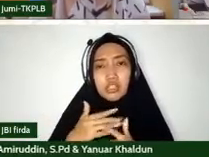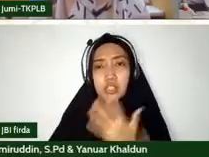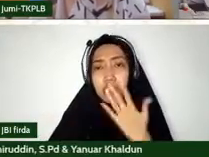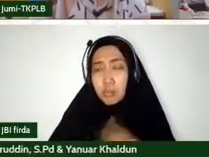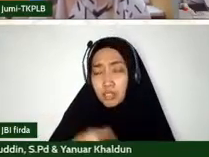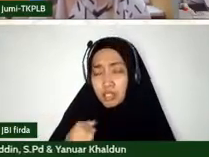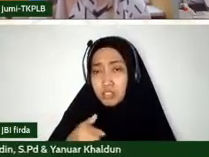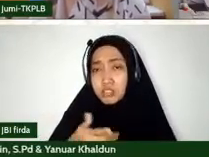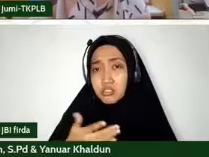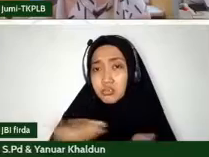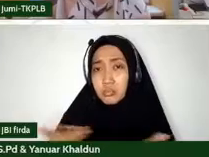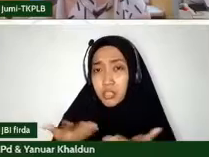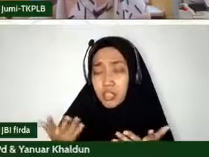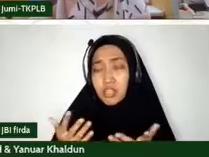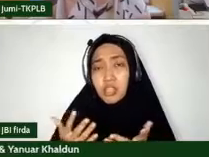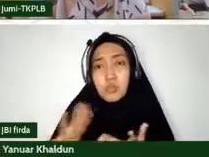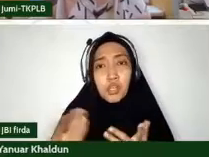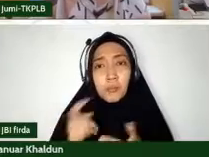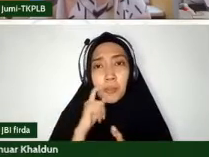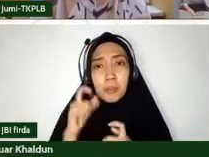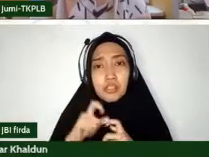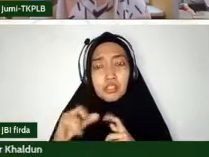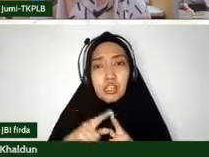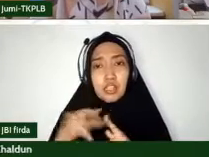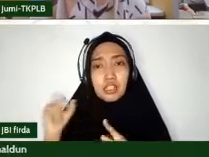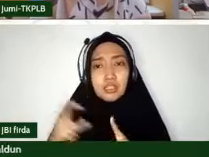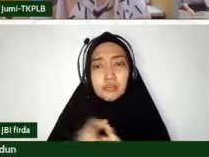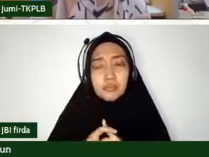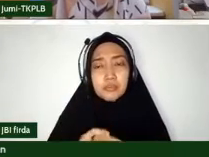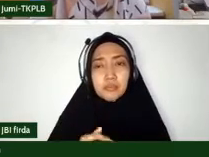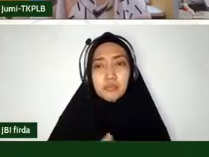ABK? Mungkin Pak Said bisa